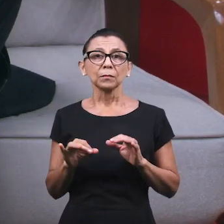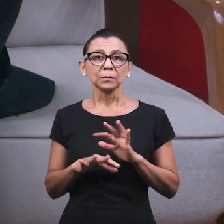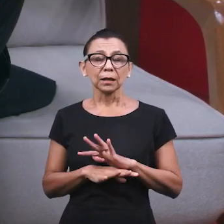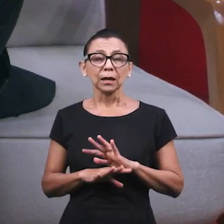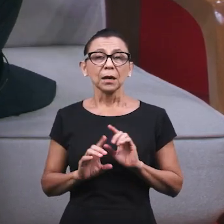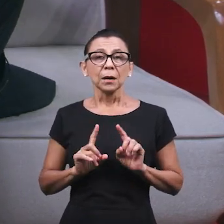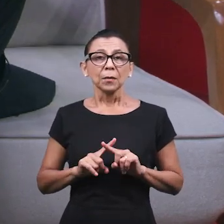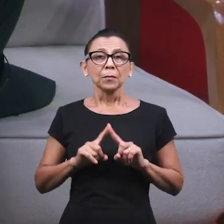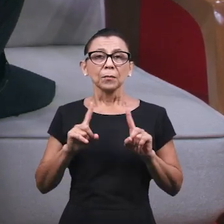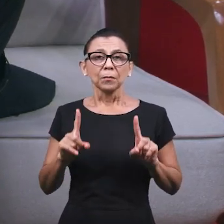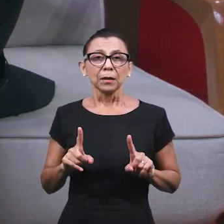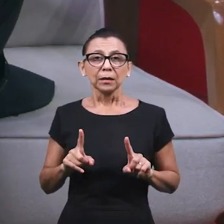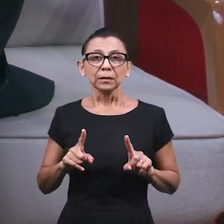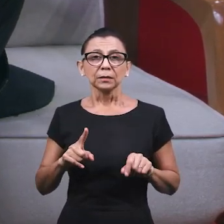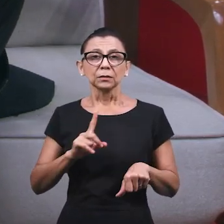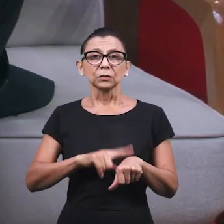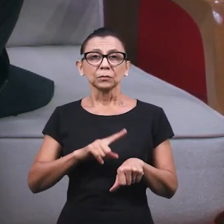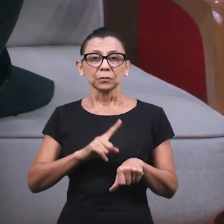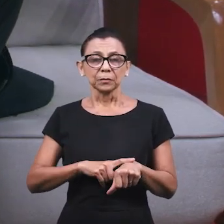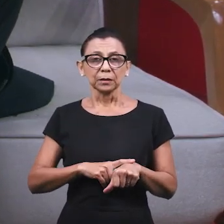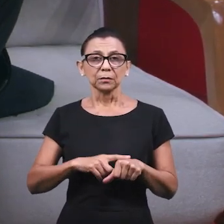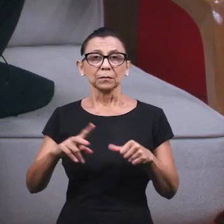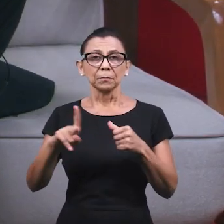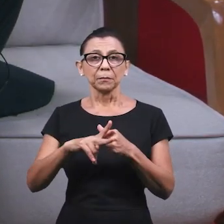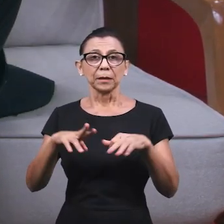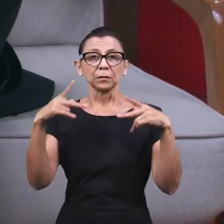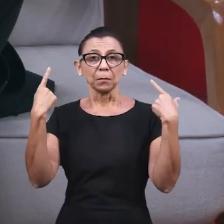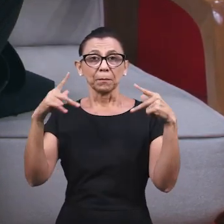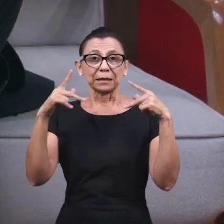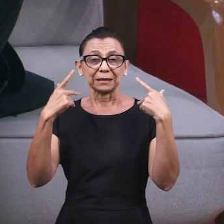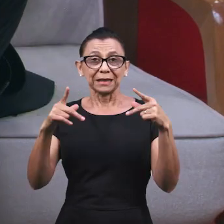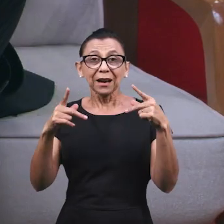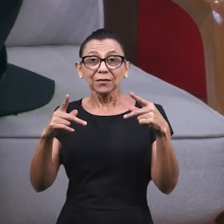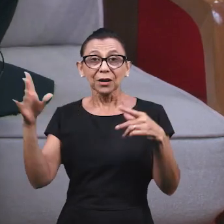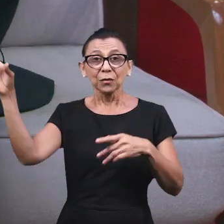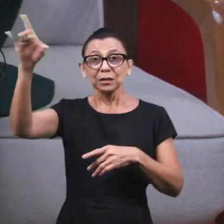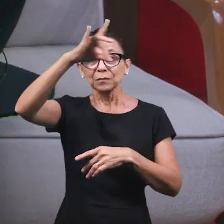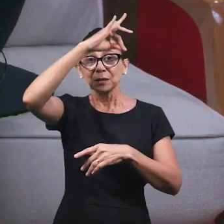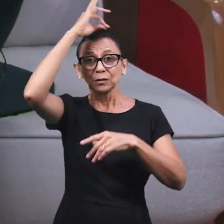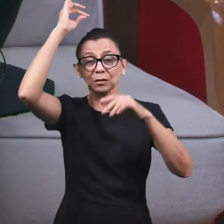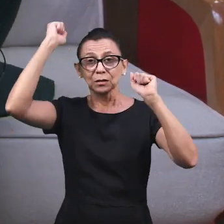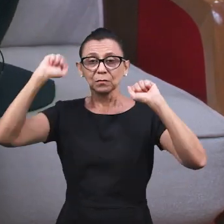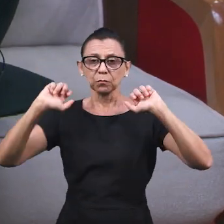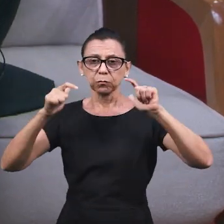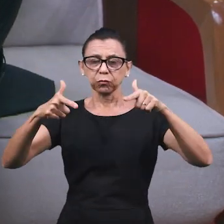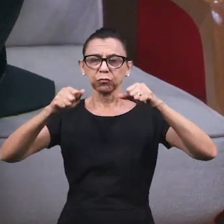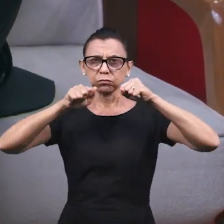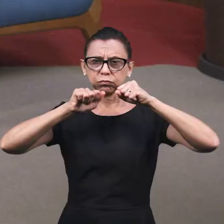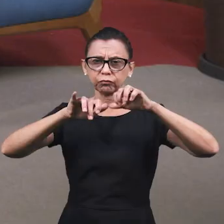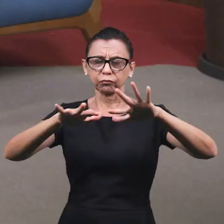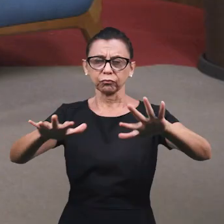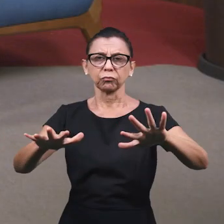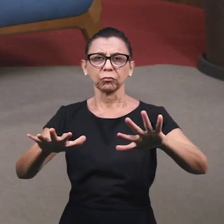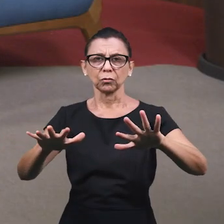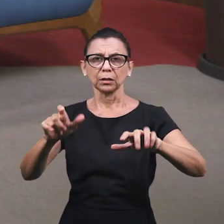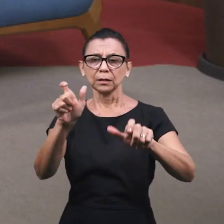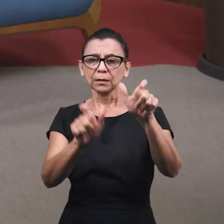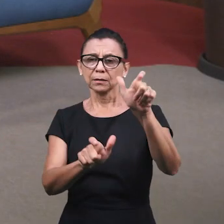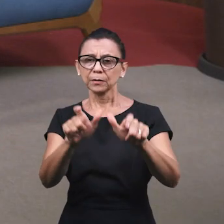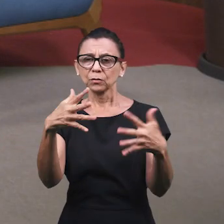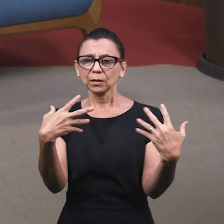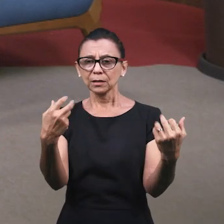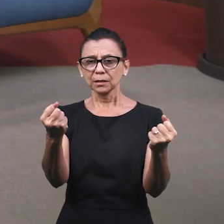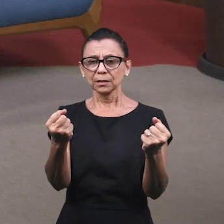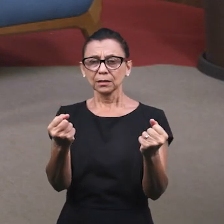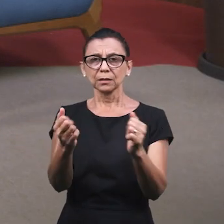en train d'agir. Donc, les milliers de cœurs qui se sont convertis ont été convaincus par le mystère.